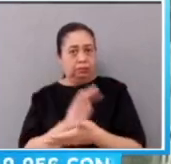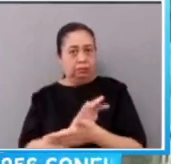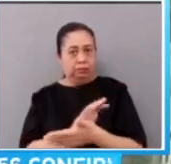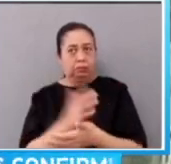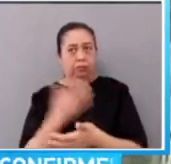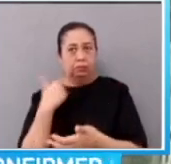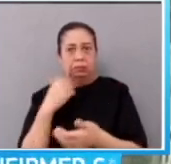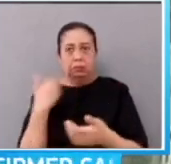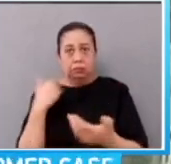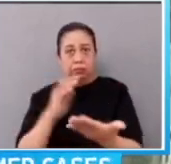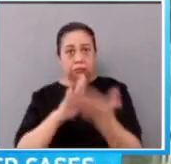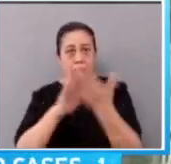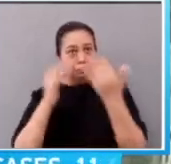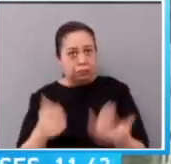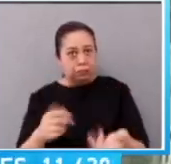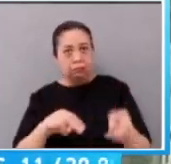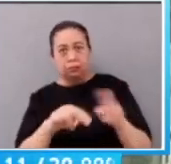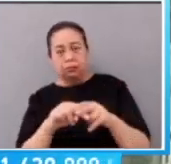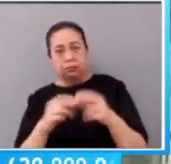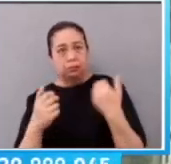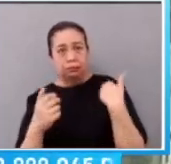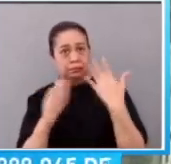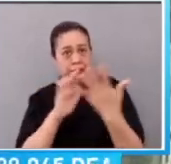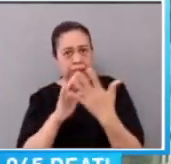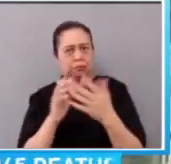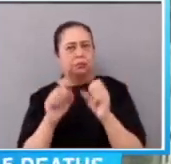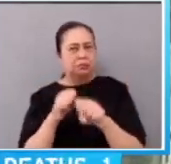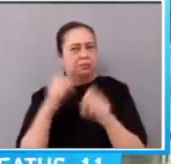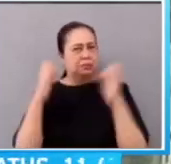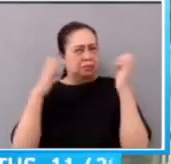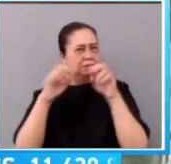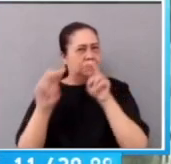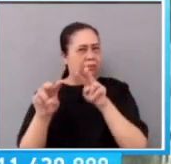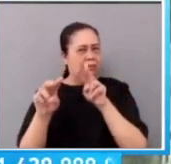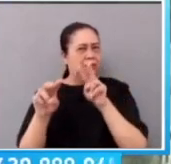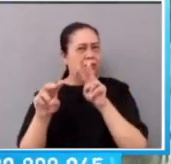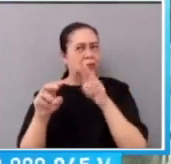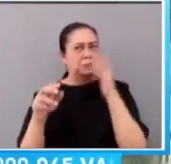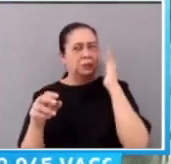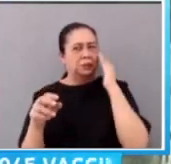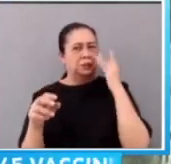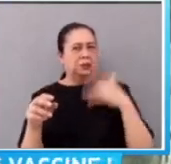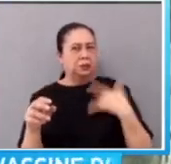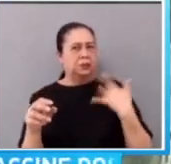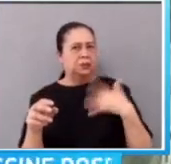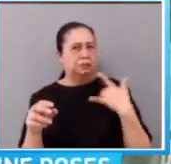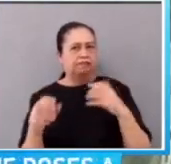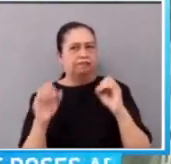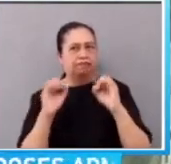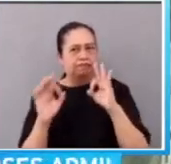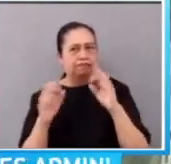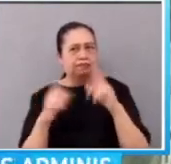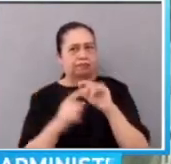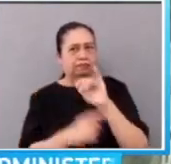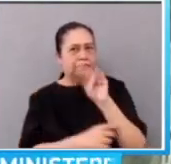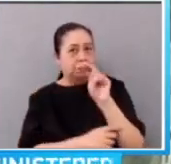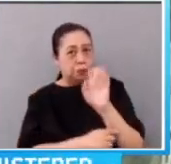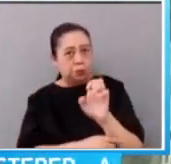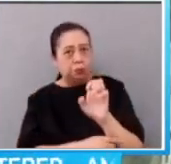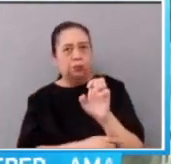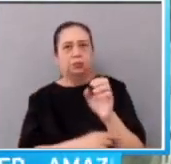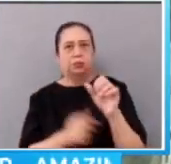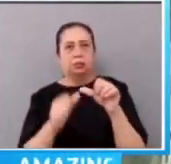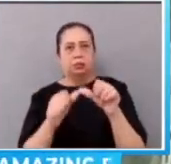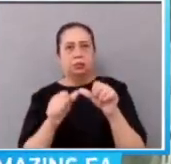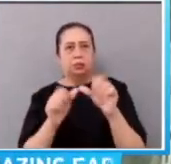face-to-face classes natin. Kaya po ini-expect po natin na pagdating po ng Hunyo, pag tuloy po yung mga